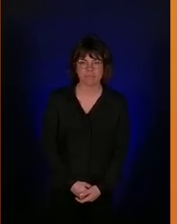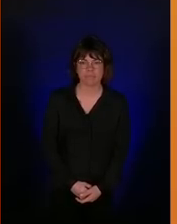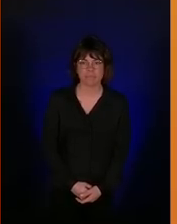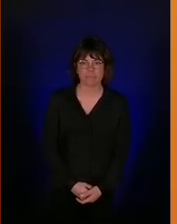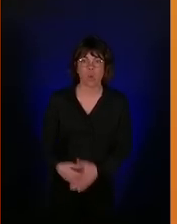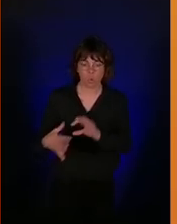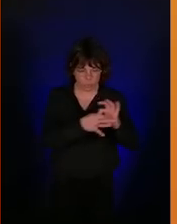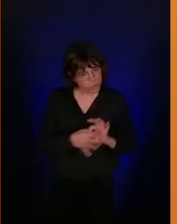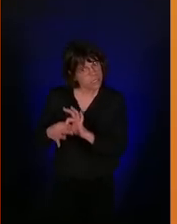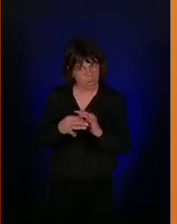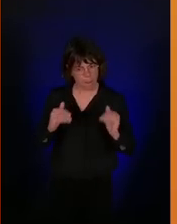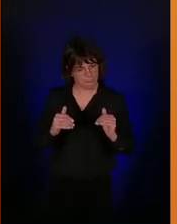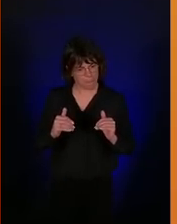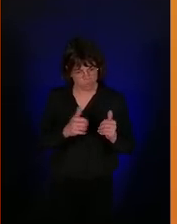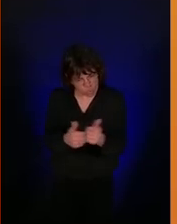Et unis plus que jamais.